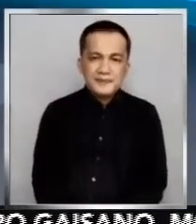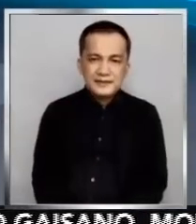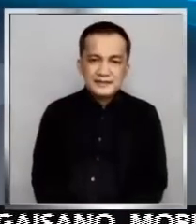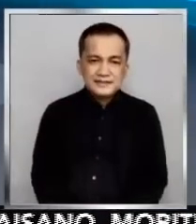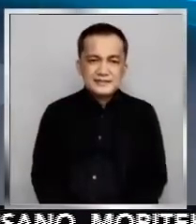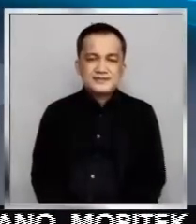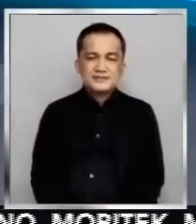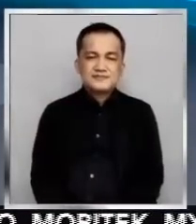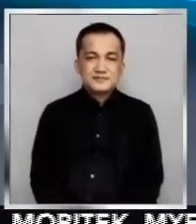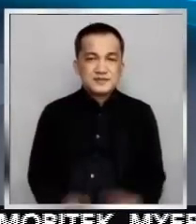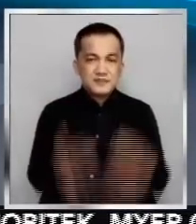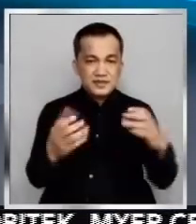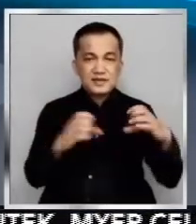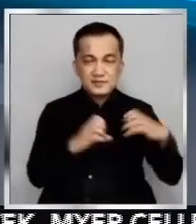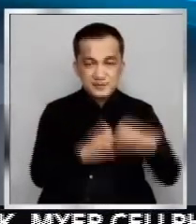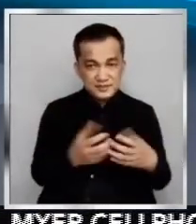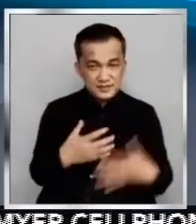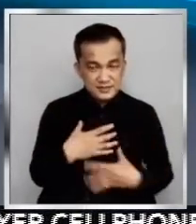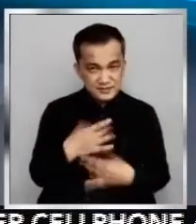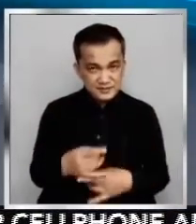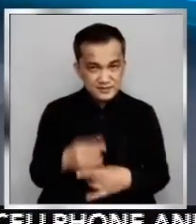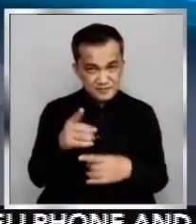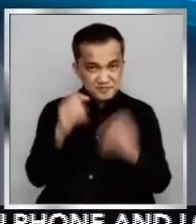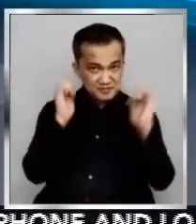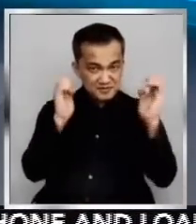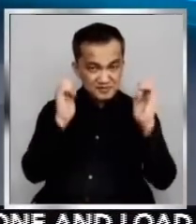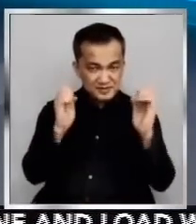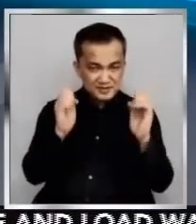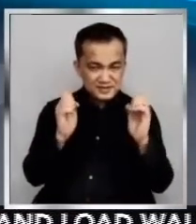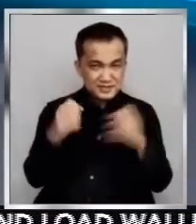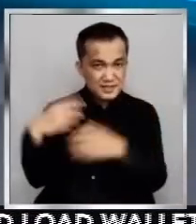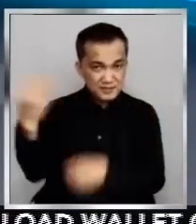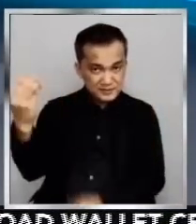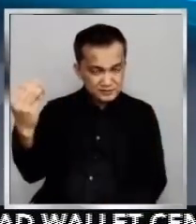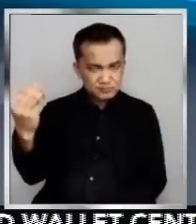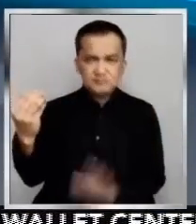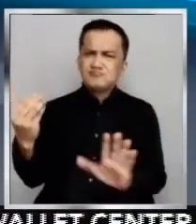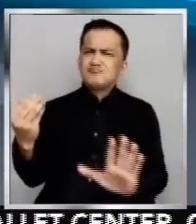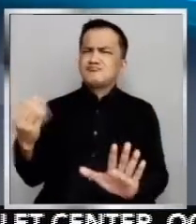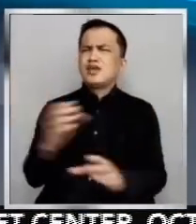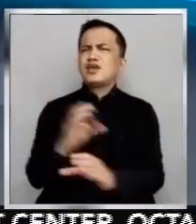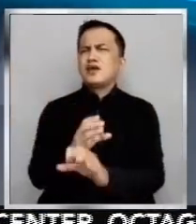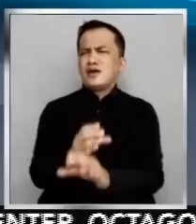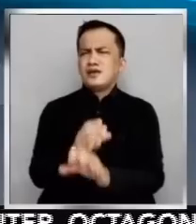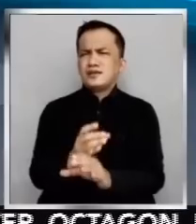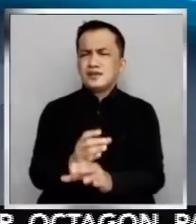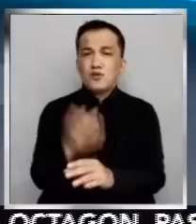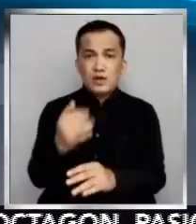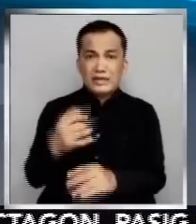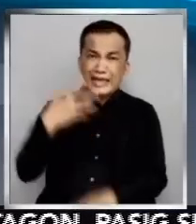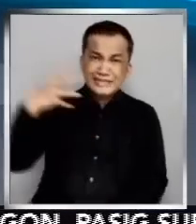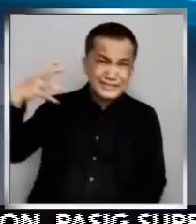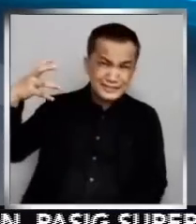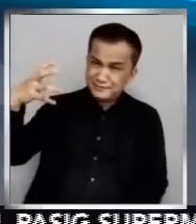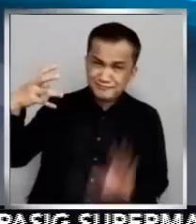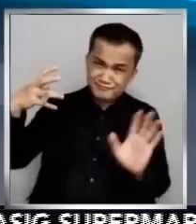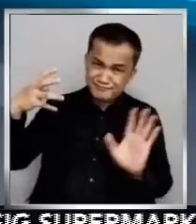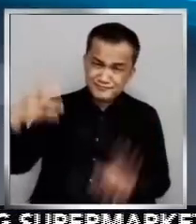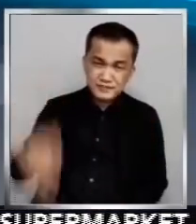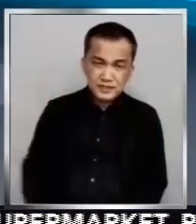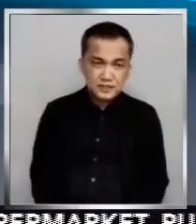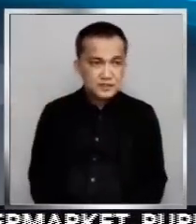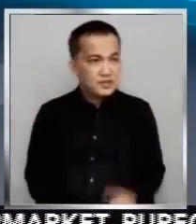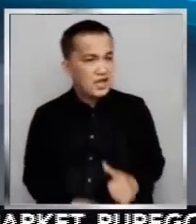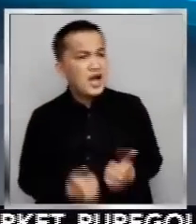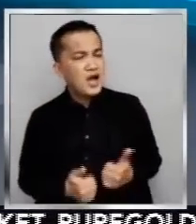Mga Kapuso, mahilig ba kayong mag-exercise sa labas? Naku, ingat-ingat po, lalo pag matindi ang init. Eh, paano ba mananatiling